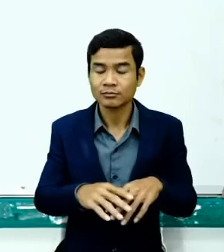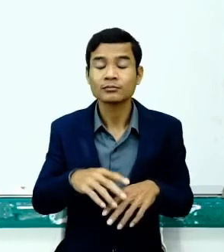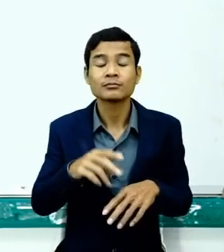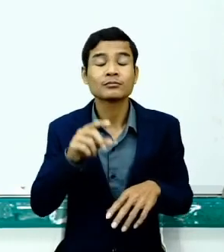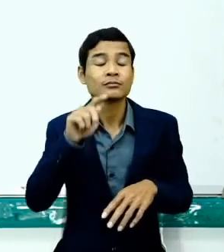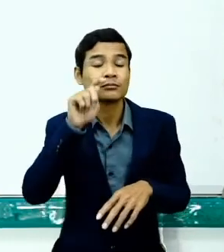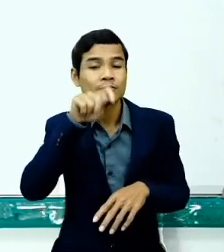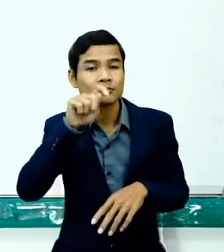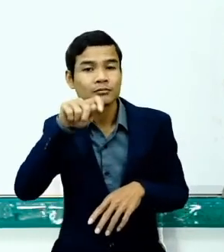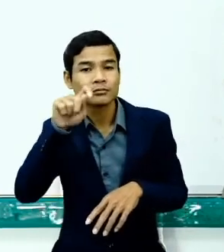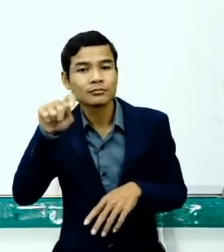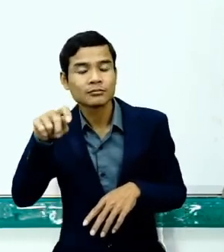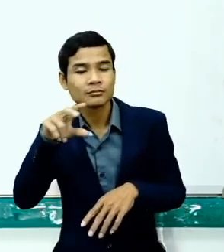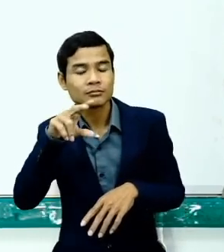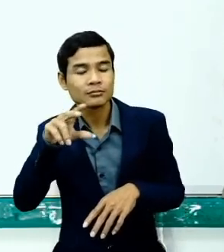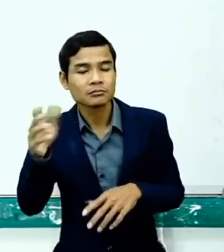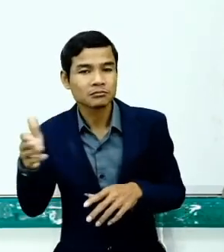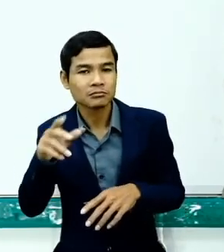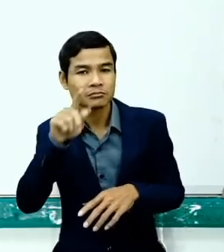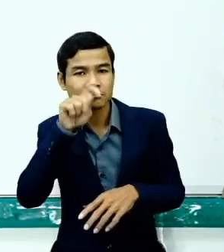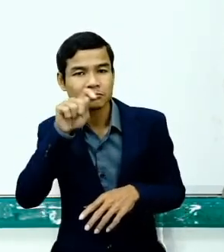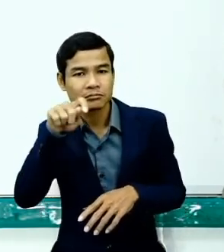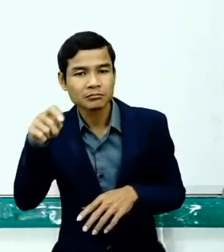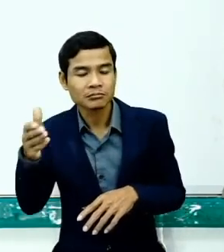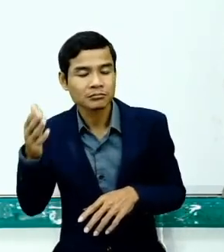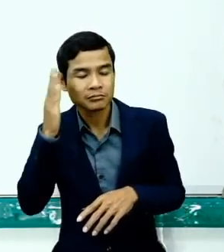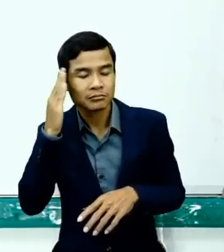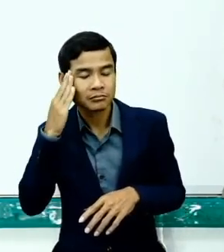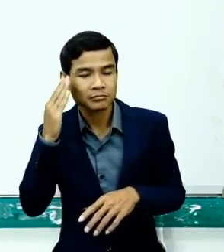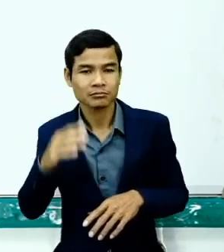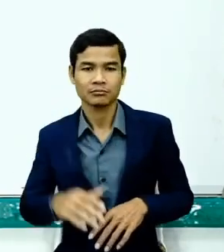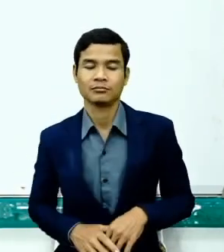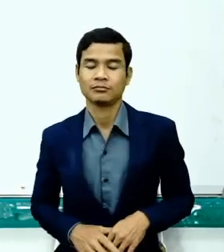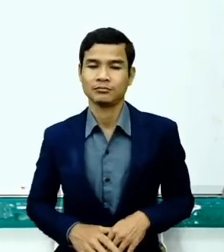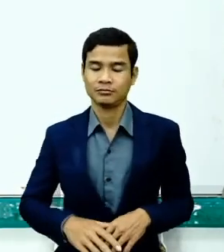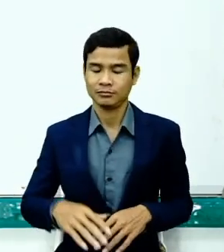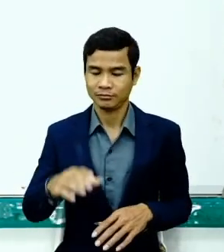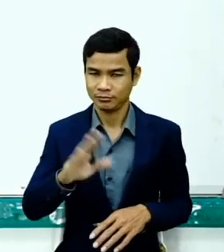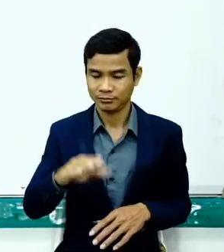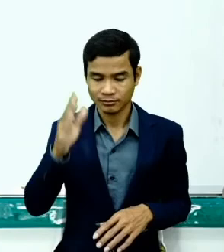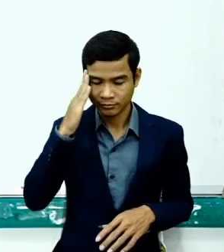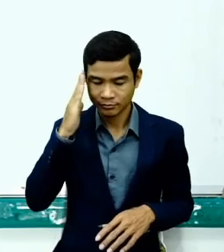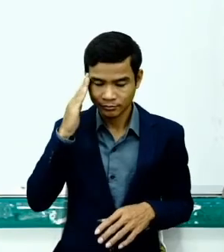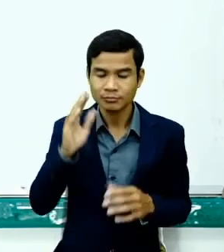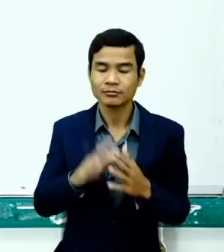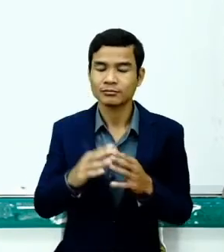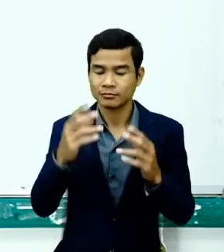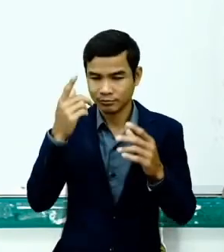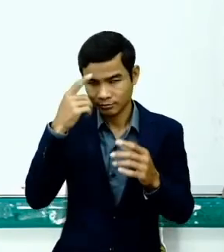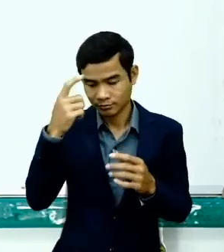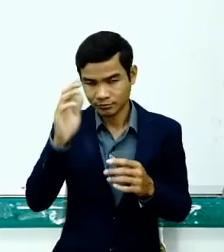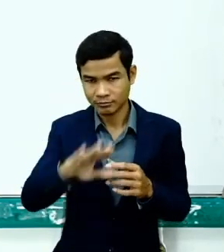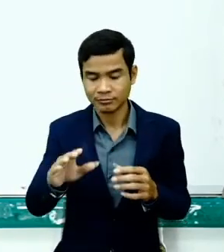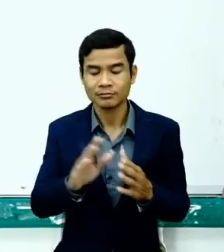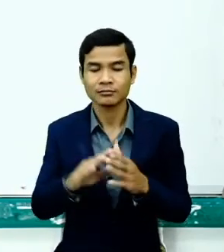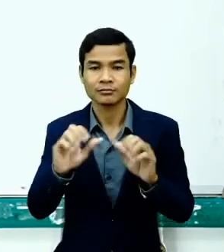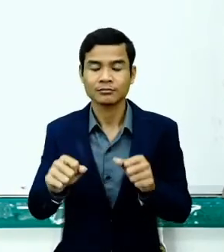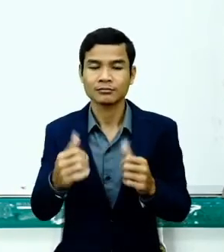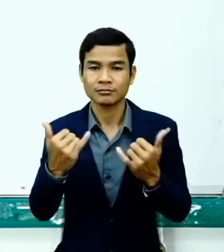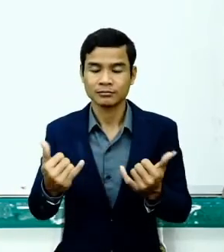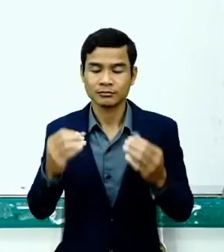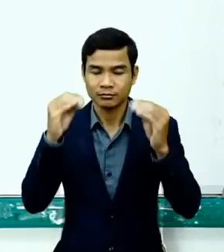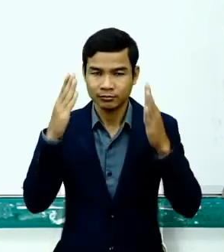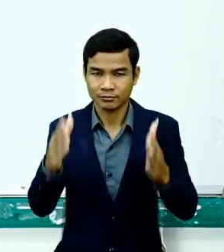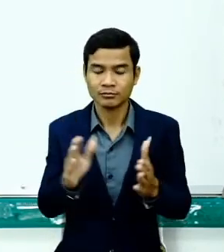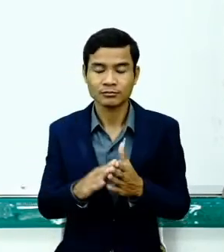កូនកកកស្គាល់អត់ចាស្គាល់ទាប្រកាសមែនតើឥឡូវកូនកូនស្ដាប់អ្នកគ្រូជិង